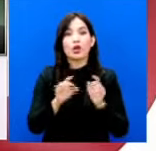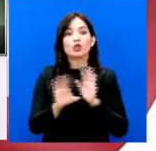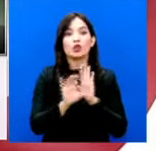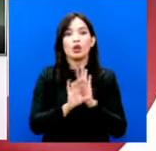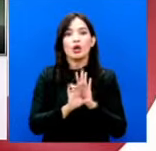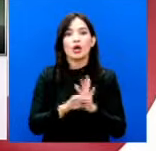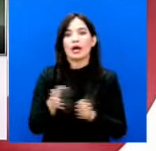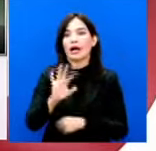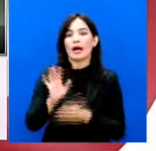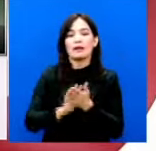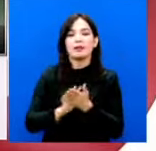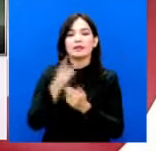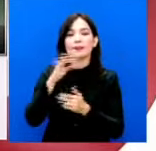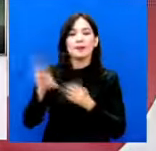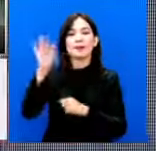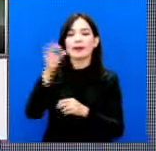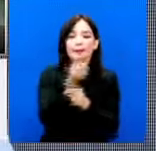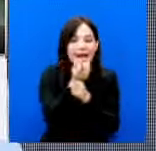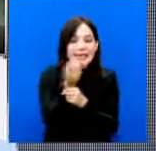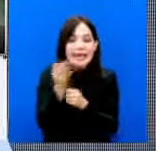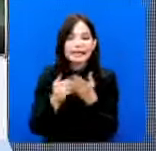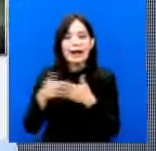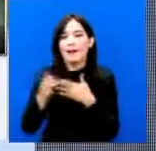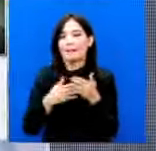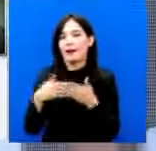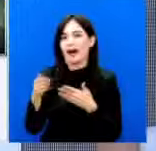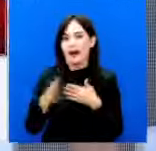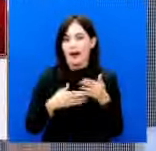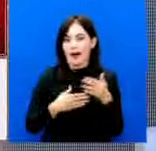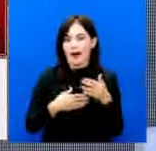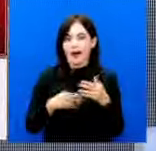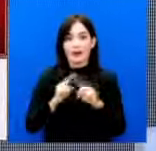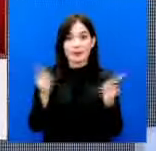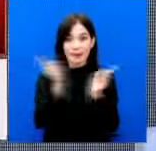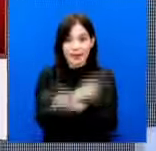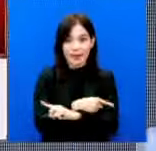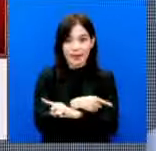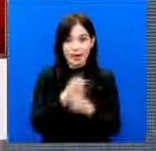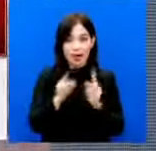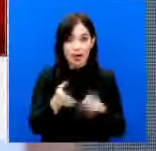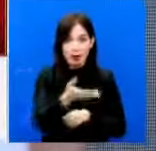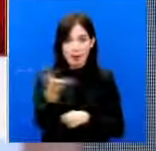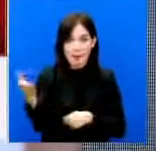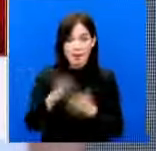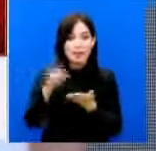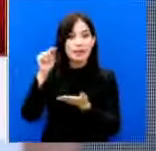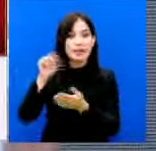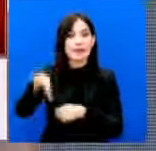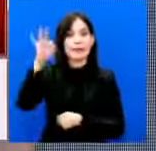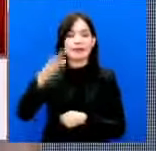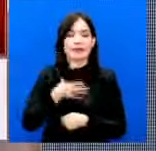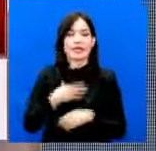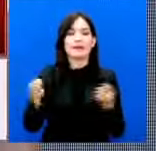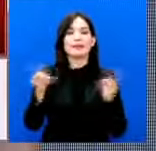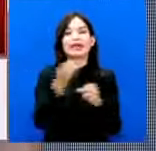tidak terpilih Pak jadi konsultan juga nggak apa-apa. Insya Allah. Tapi sebaliknya juga Pak, kalau seandainya Bapak terpilih, saya juga bisa jadi konsultan,